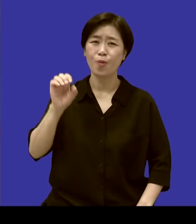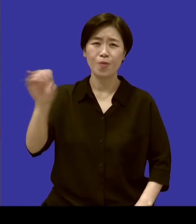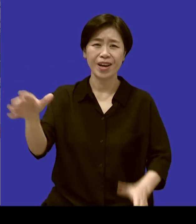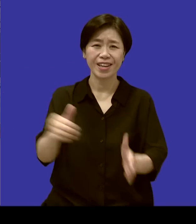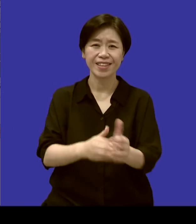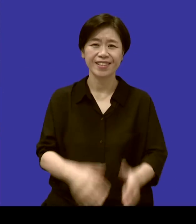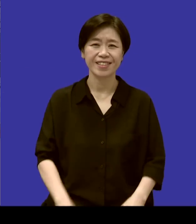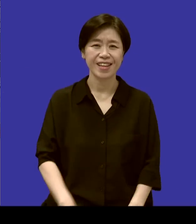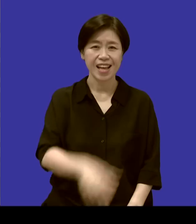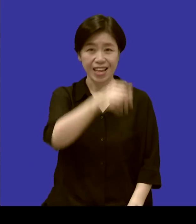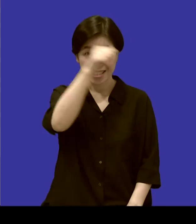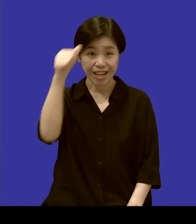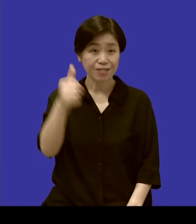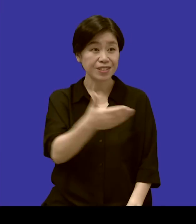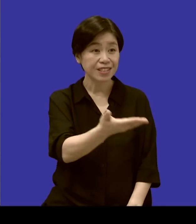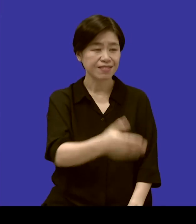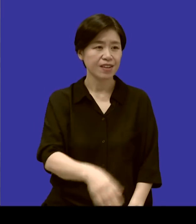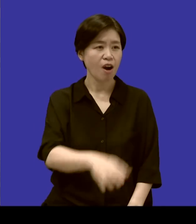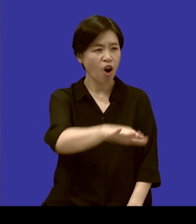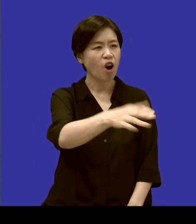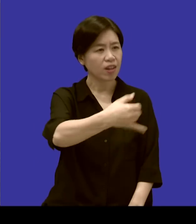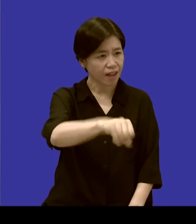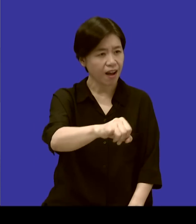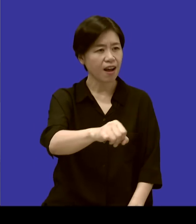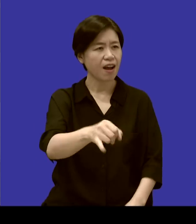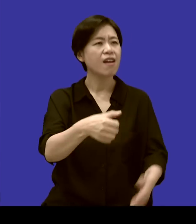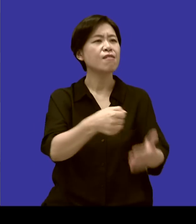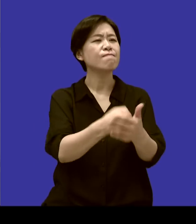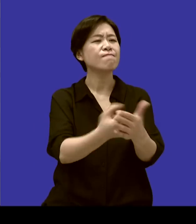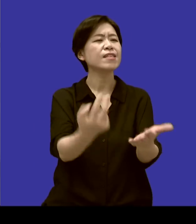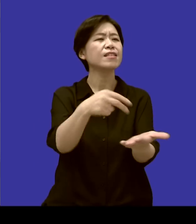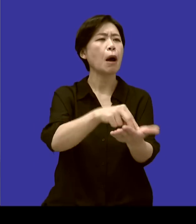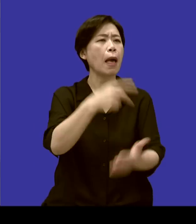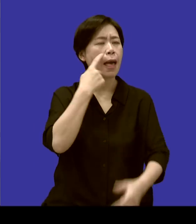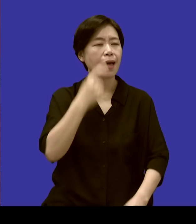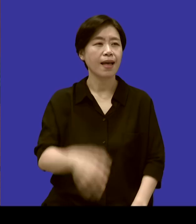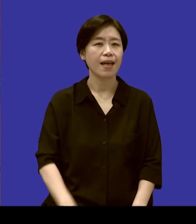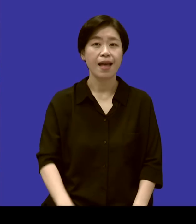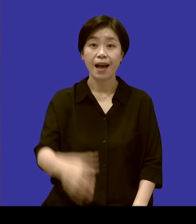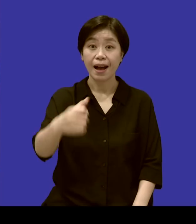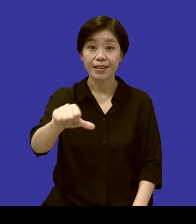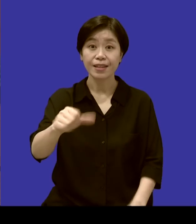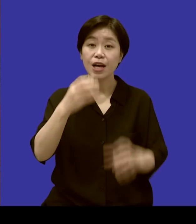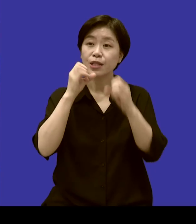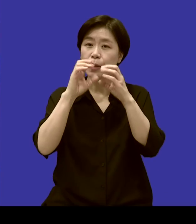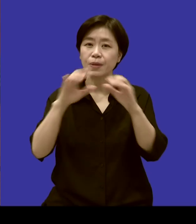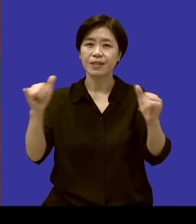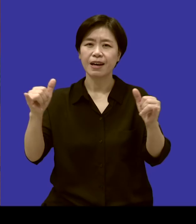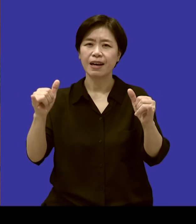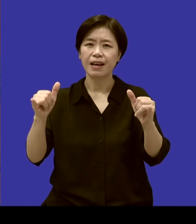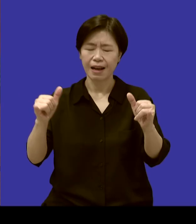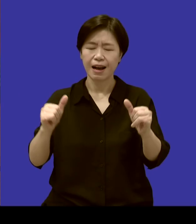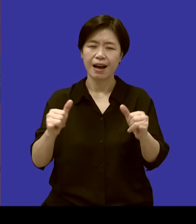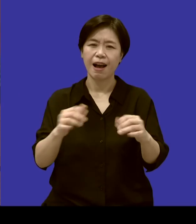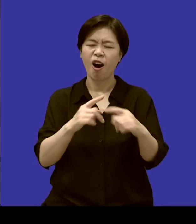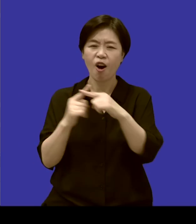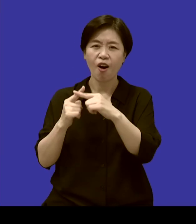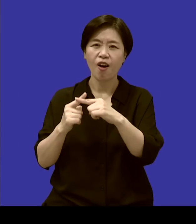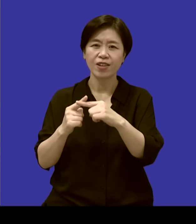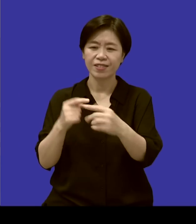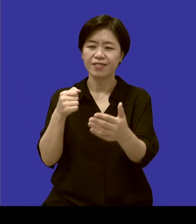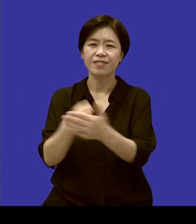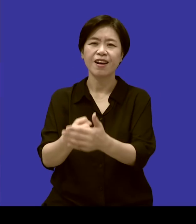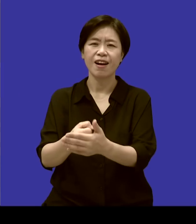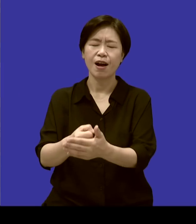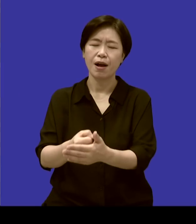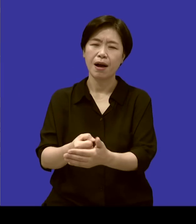그 장로님들한테 네. 딸내미 결신시키세요. 아드님 선교사로 헌신시키세요. 막 이랬어요. 또 그